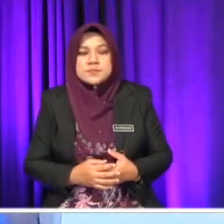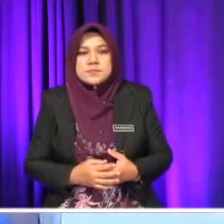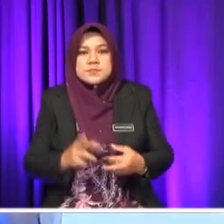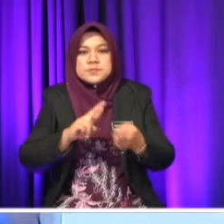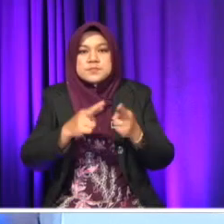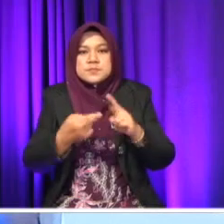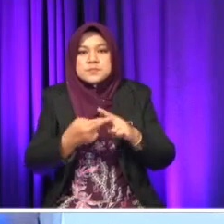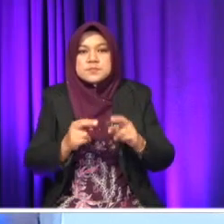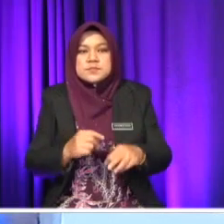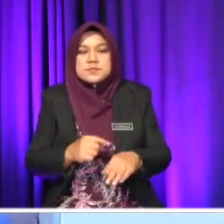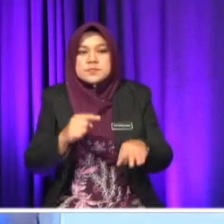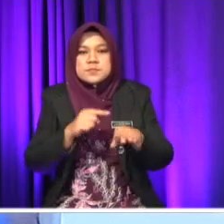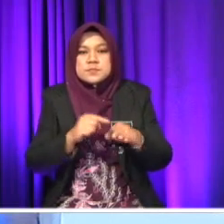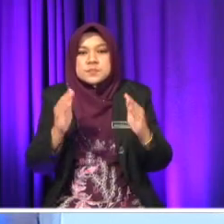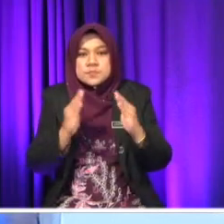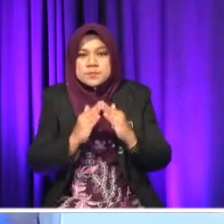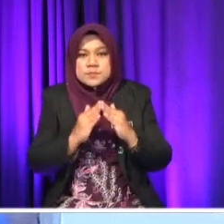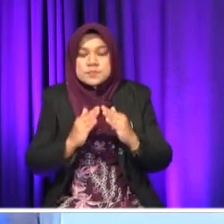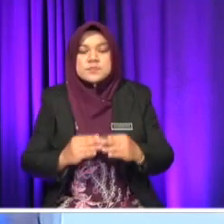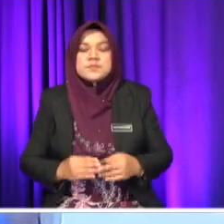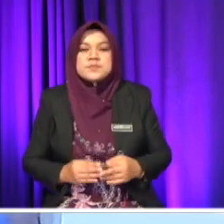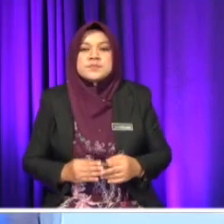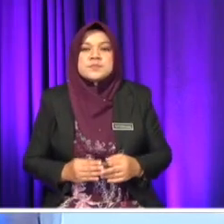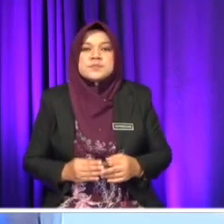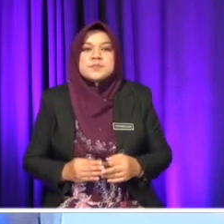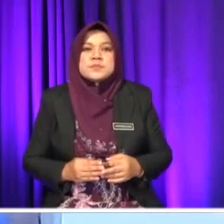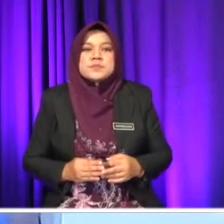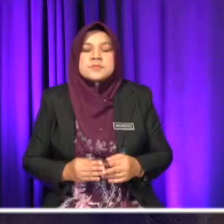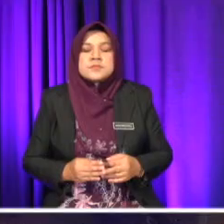di dalam kalian dan juga sedang menonton